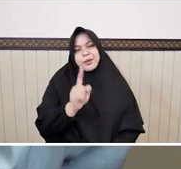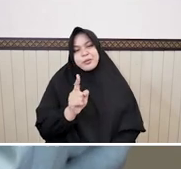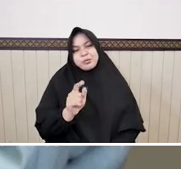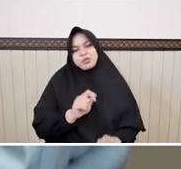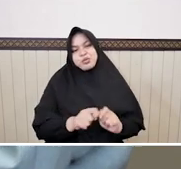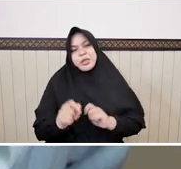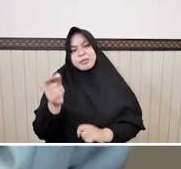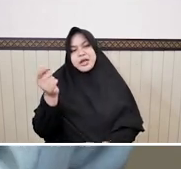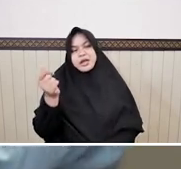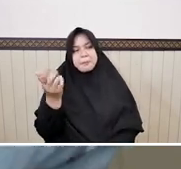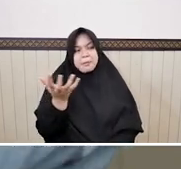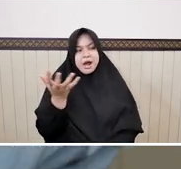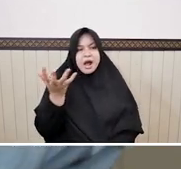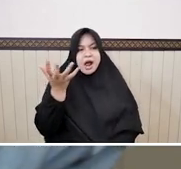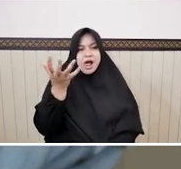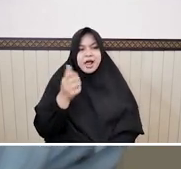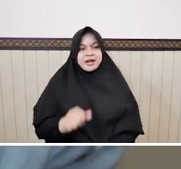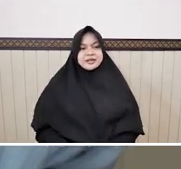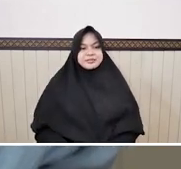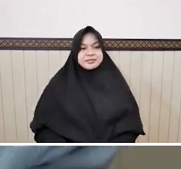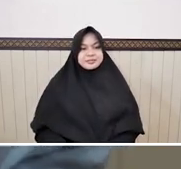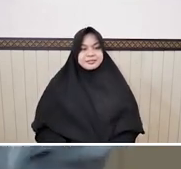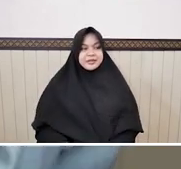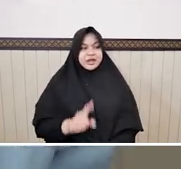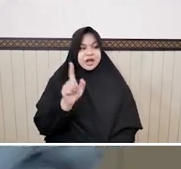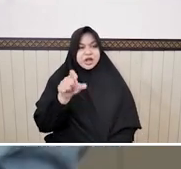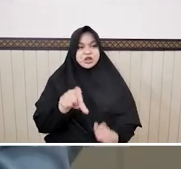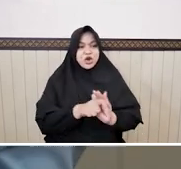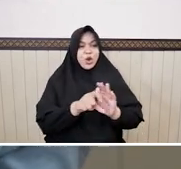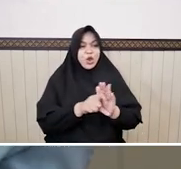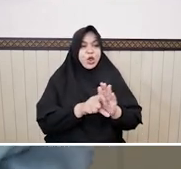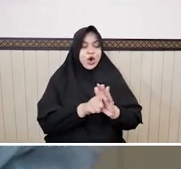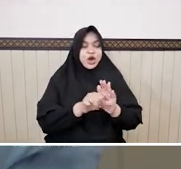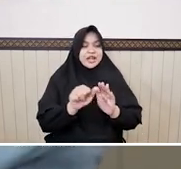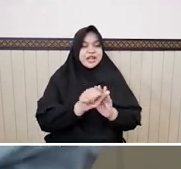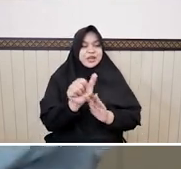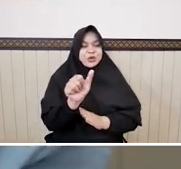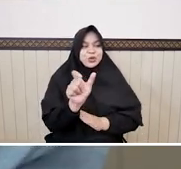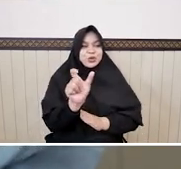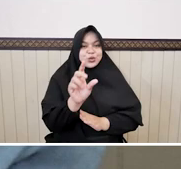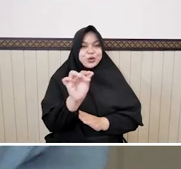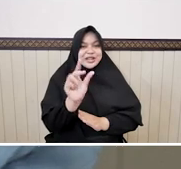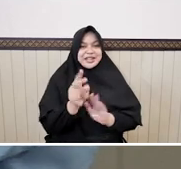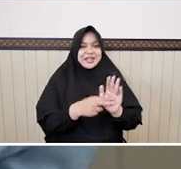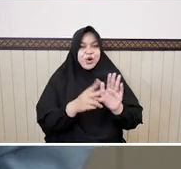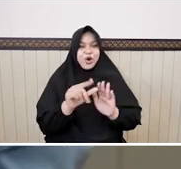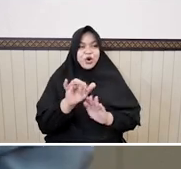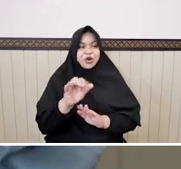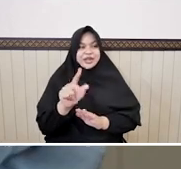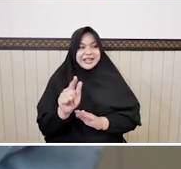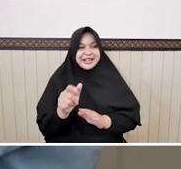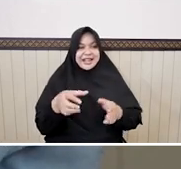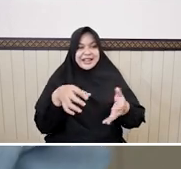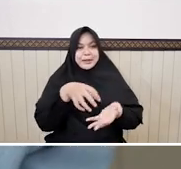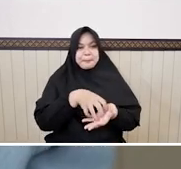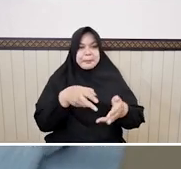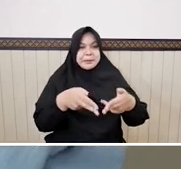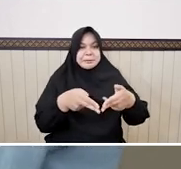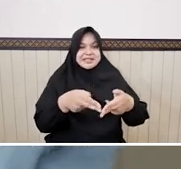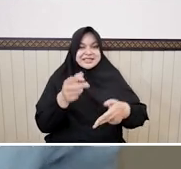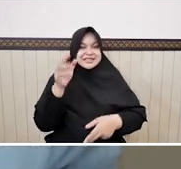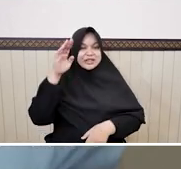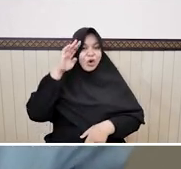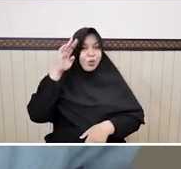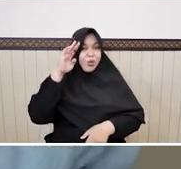saya ambil contoh begini urinoir Dea urinary cowok begitu ya tempat kencing cowok itu biasanya